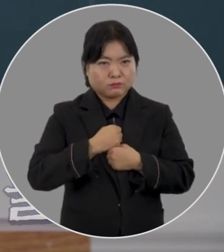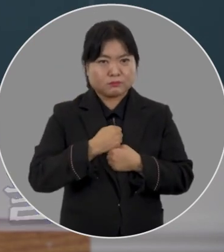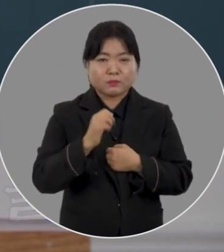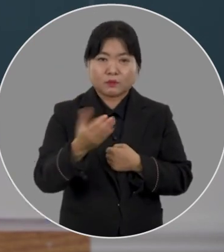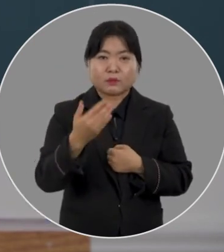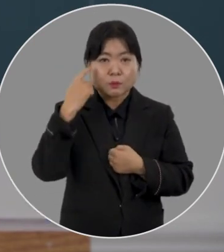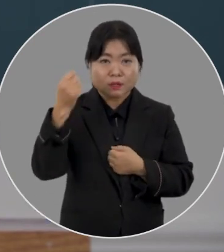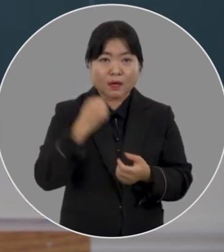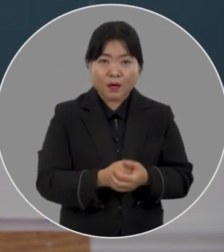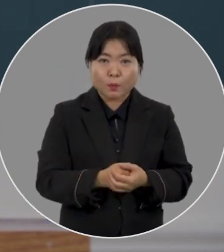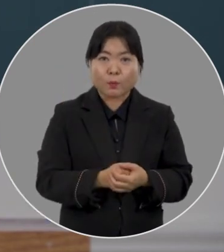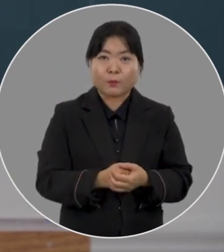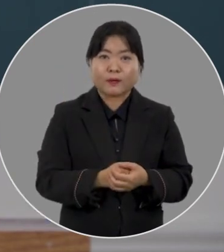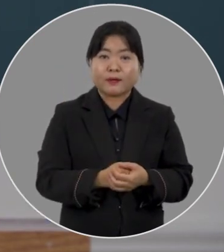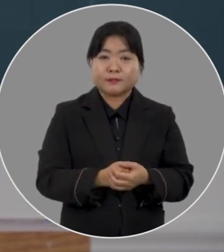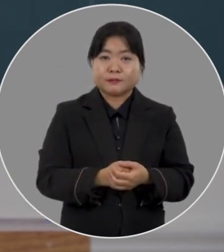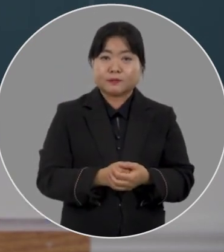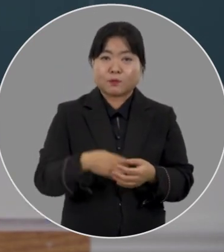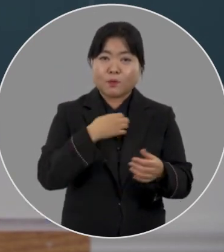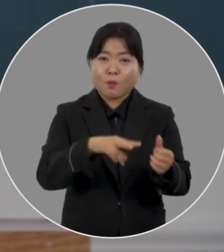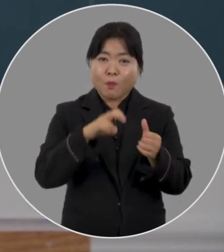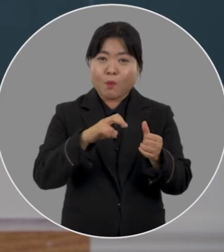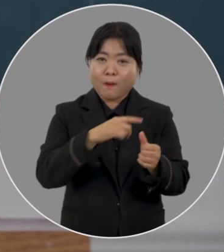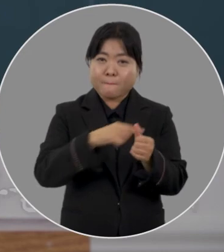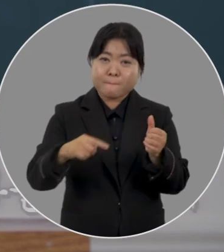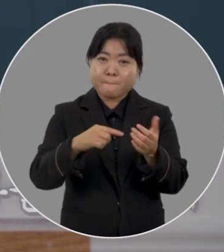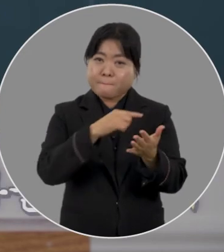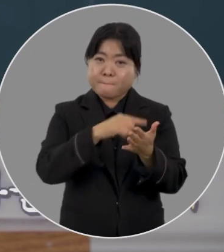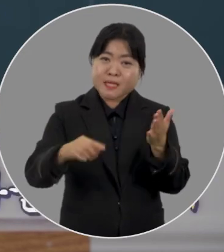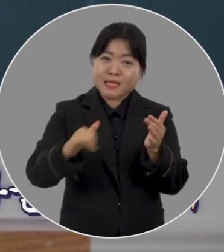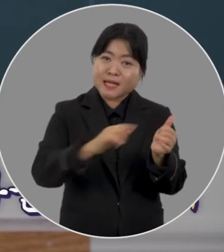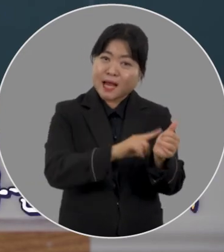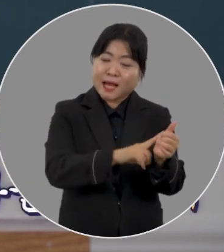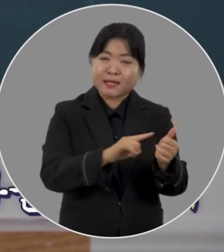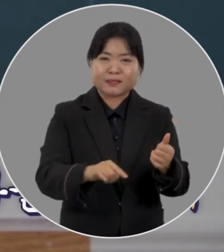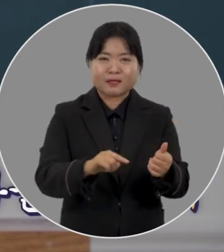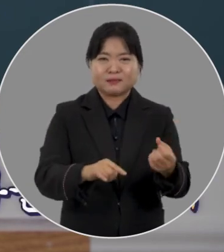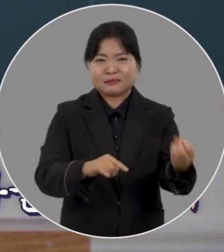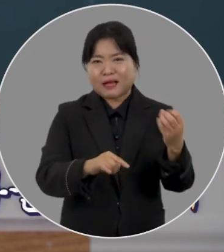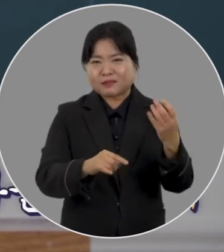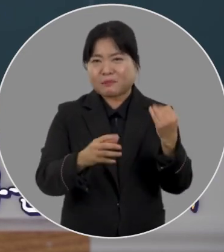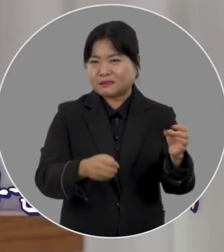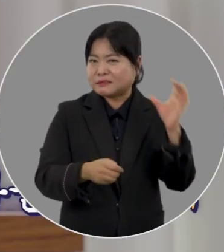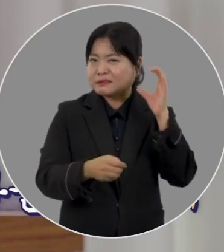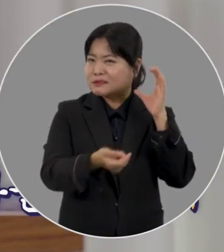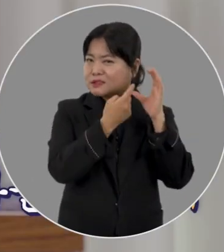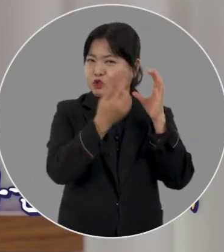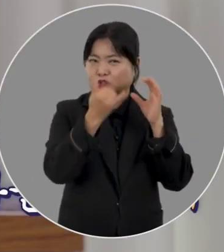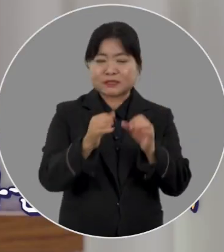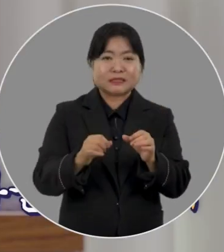생각을 하고요. 그리고 혐오 표현의 피해자가 되는 사람들의 목소리를 좀 더 많이 들을 수 있는 기회를